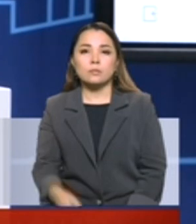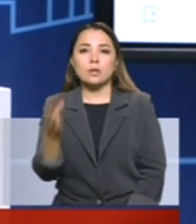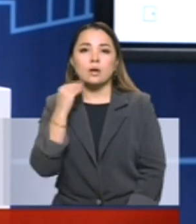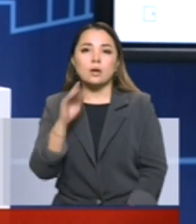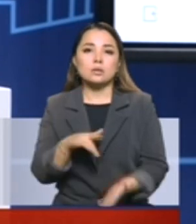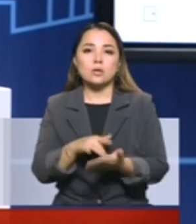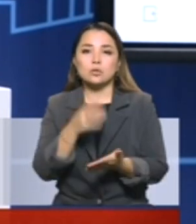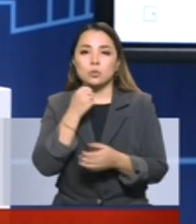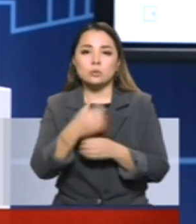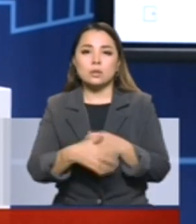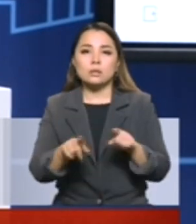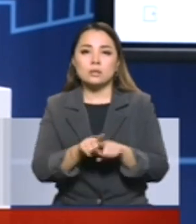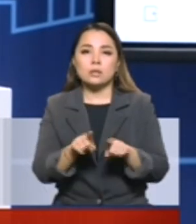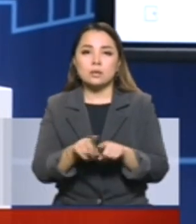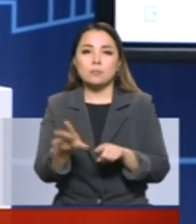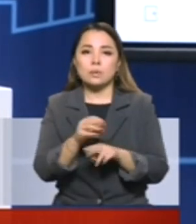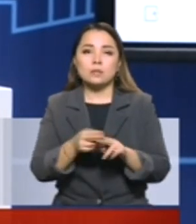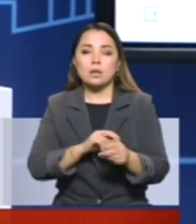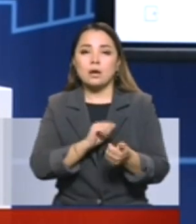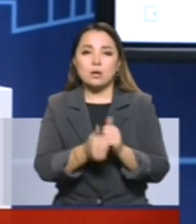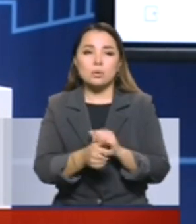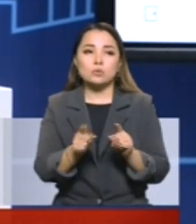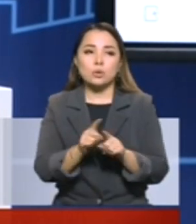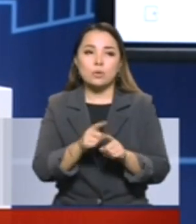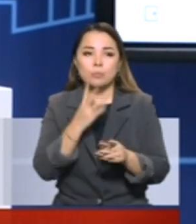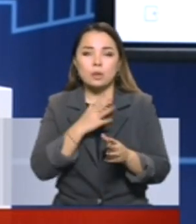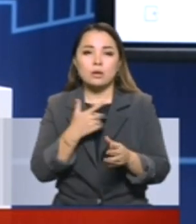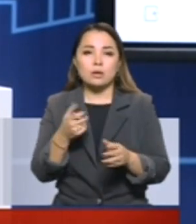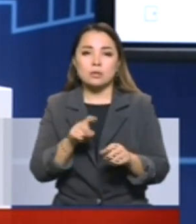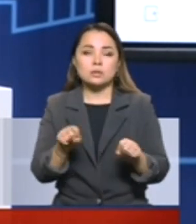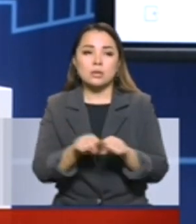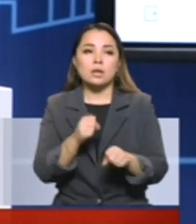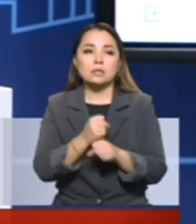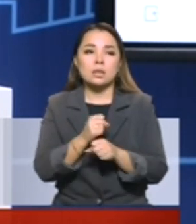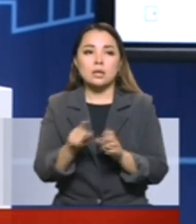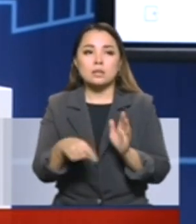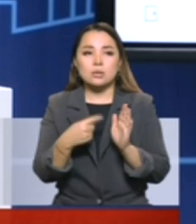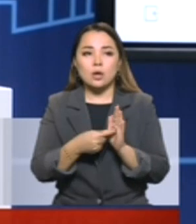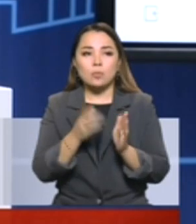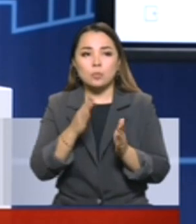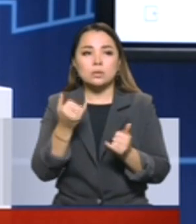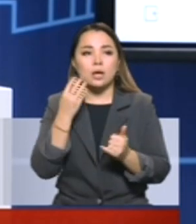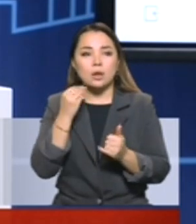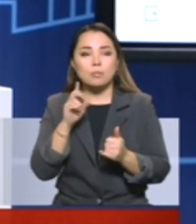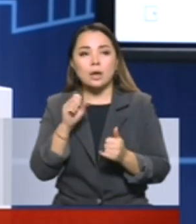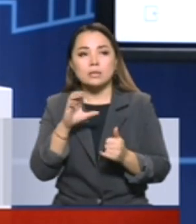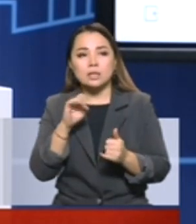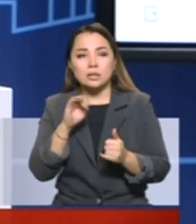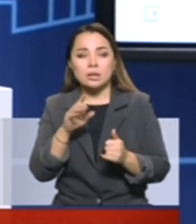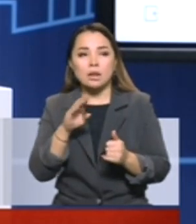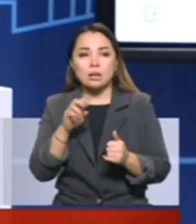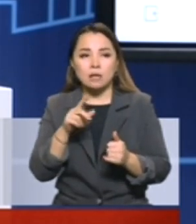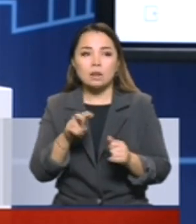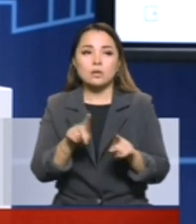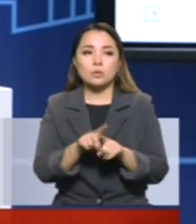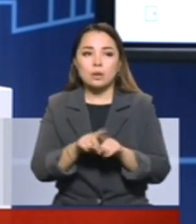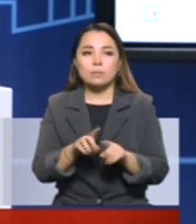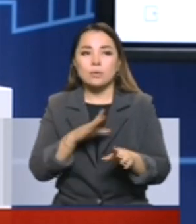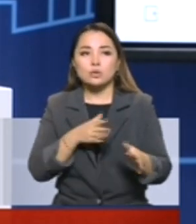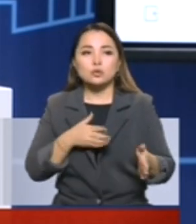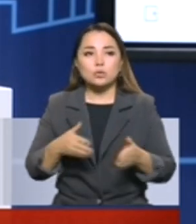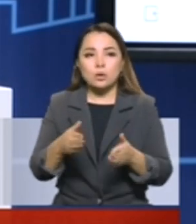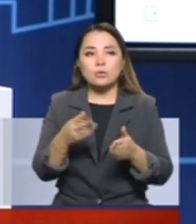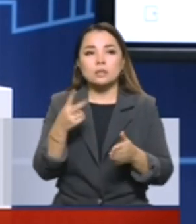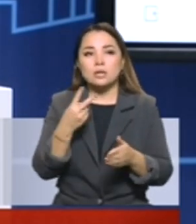Алматыдағы жылу электр станцияларын газға ауыстырғаннан кейін оларды көгілдір отынмен қамту мәселесі тұр. Ол үшін Алматы Байсерке Талғар магистралды газ құбырының